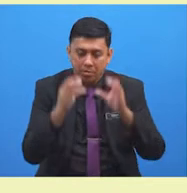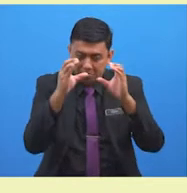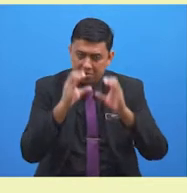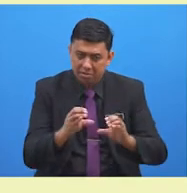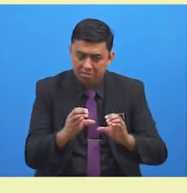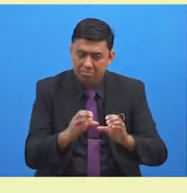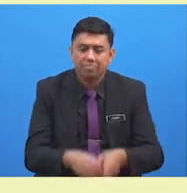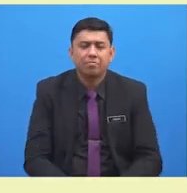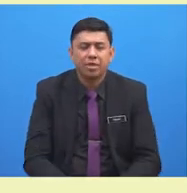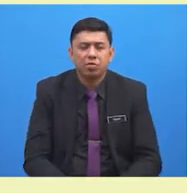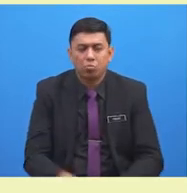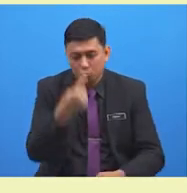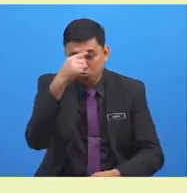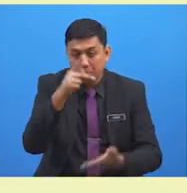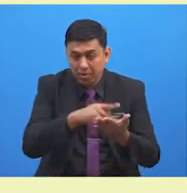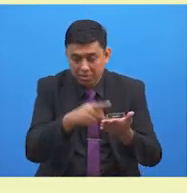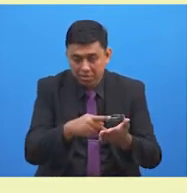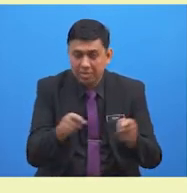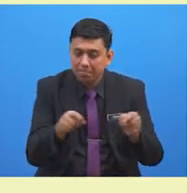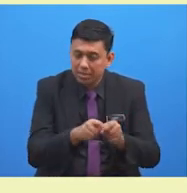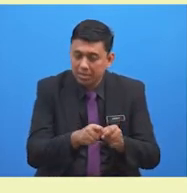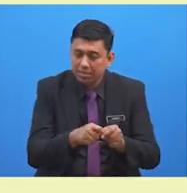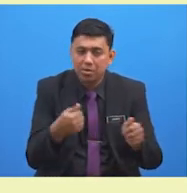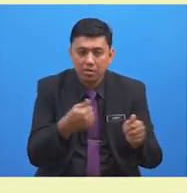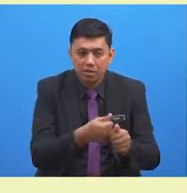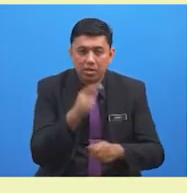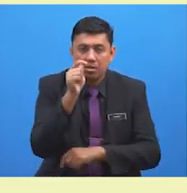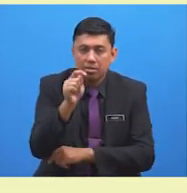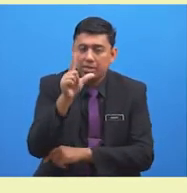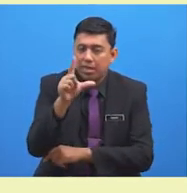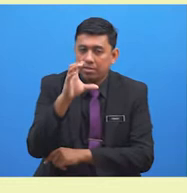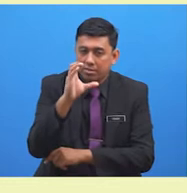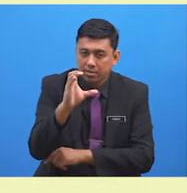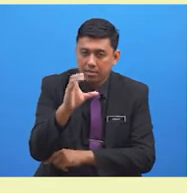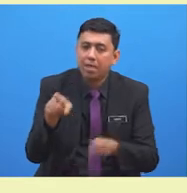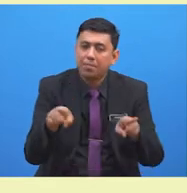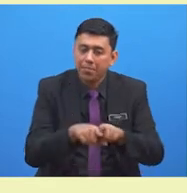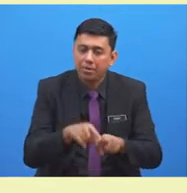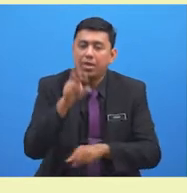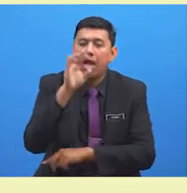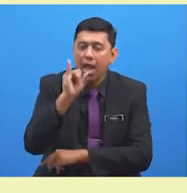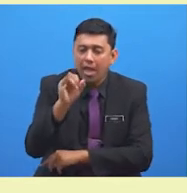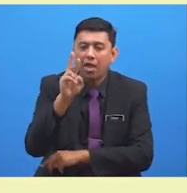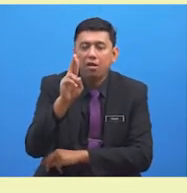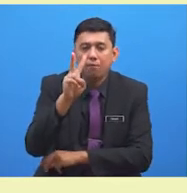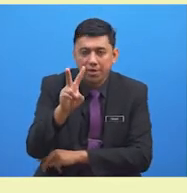dengan IRV tambah TV tambah ERV.